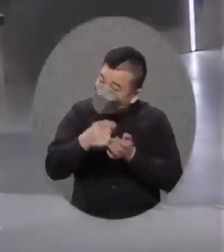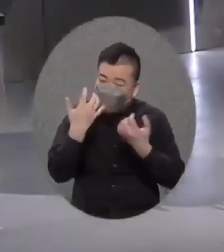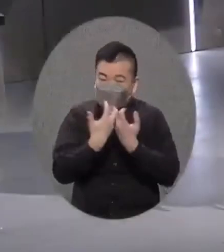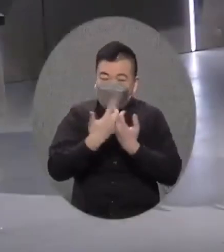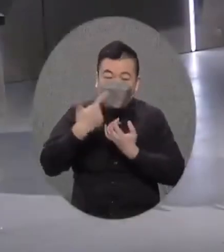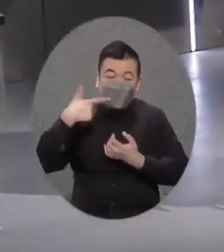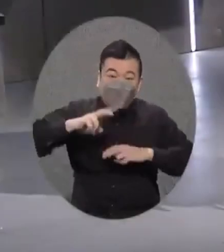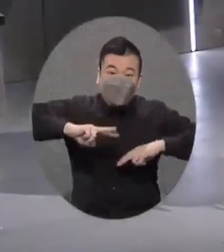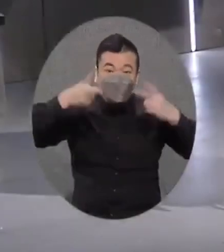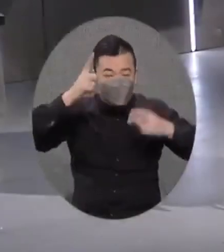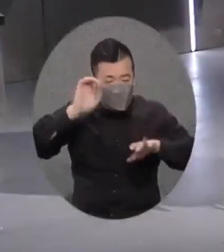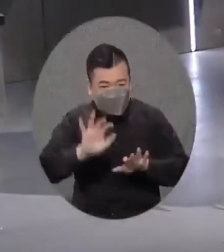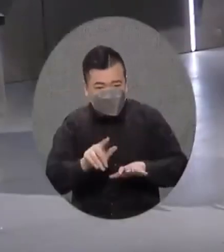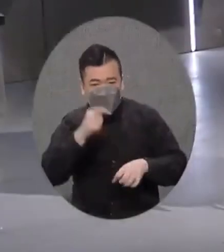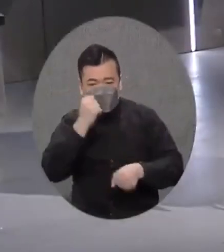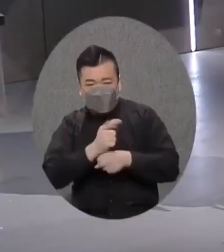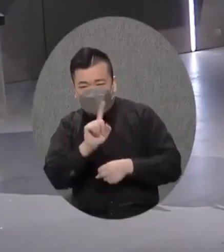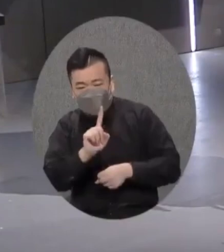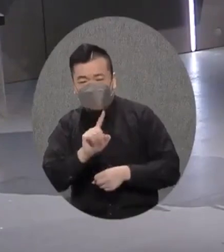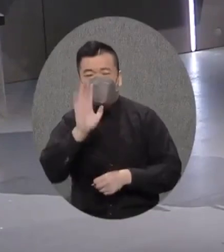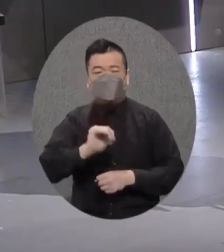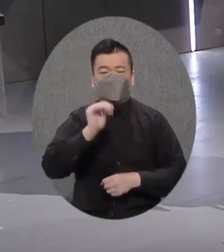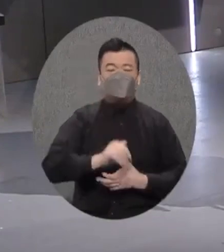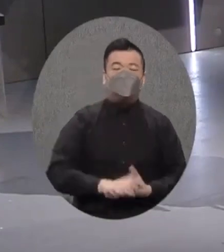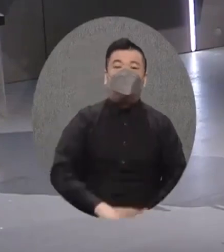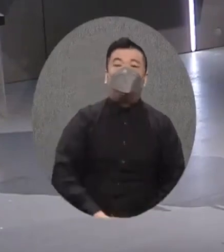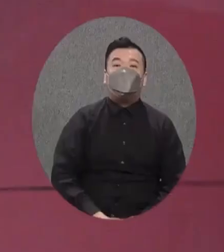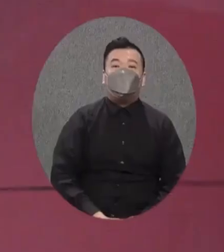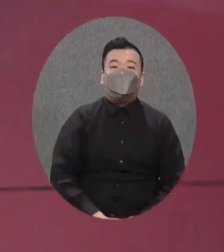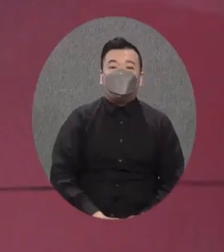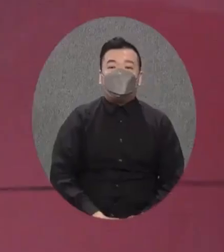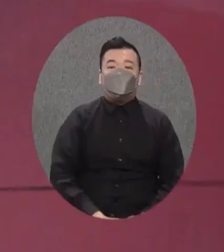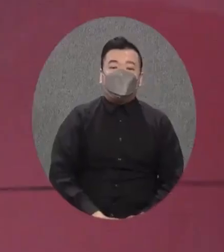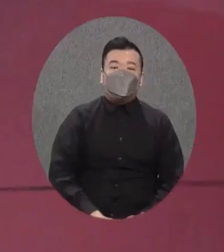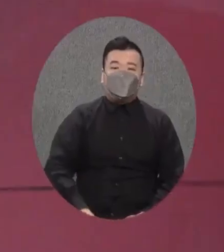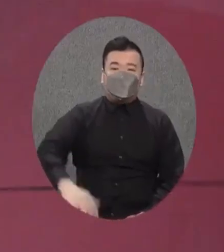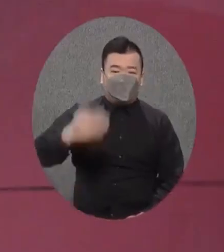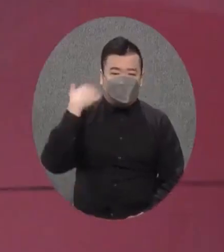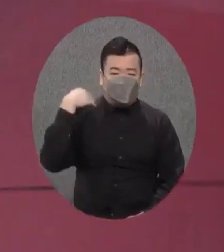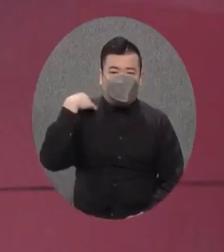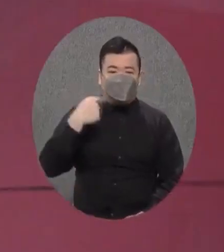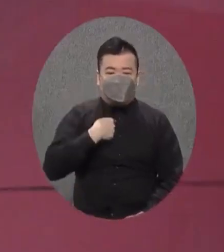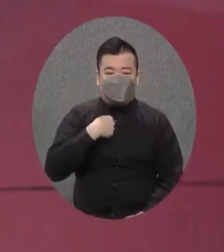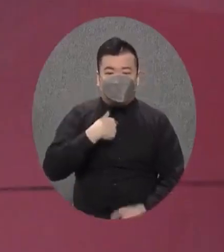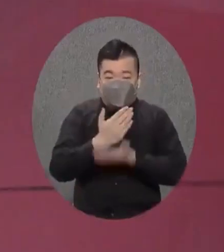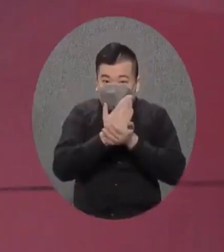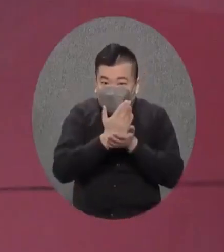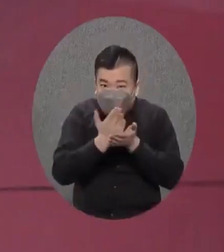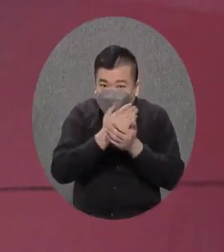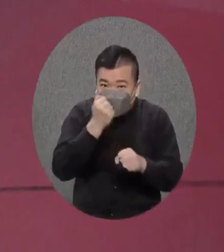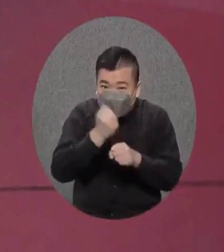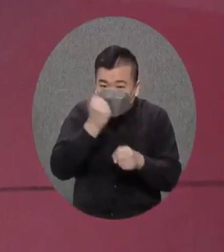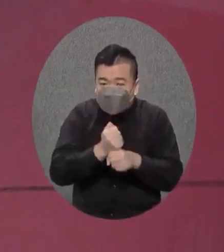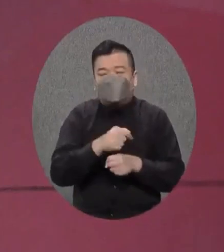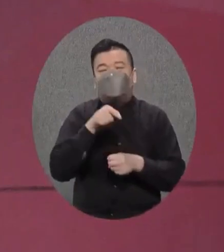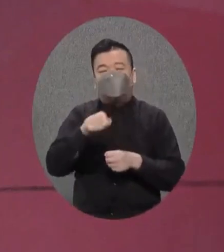技電腦軟件到底可以做到啲咩嘢咧咁樣。咁喺當時我自己去嘗試去做嘅時候，